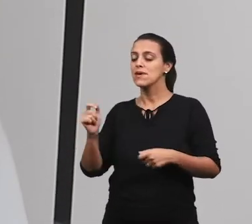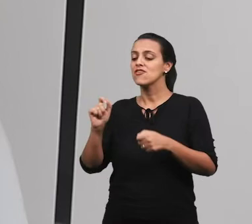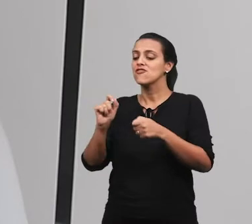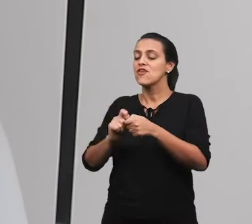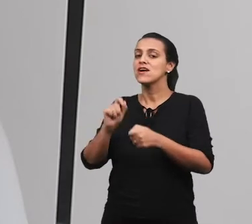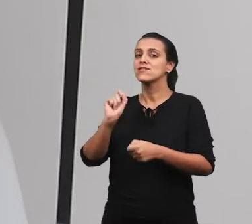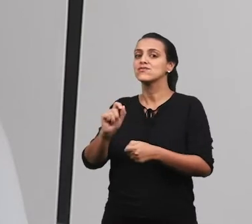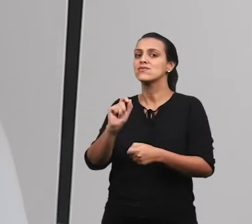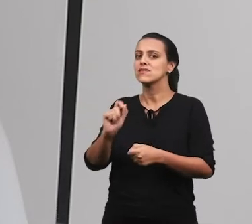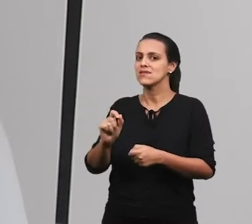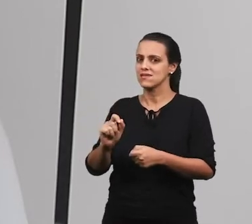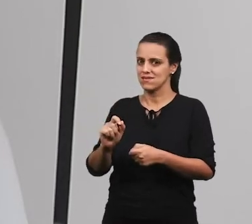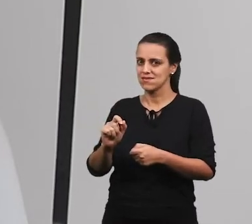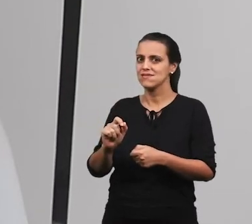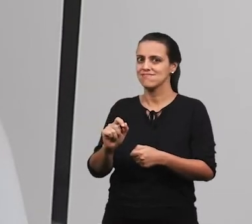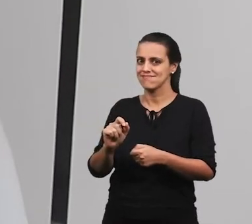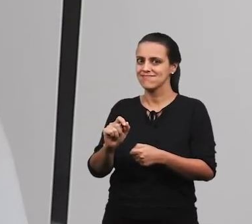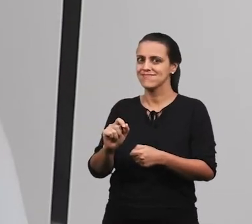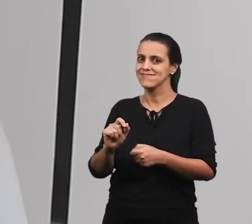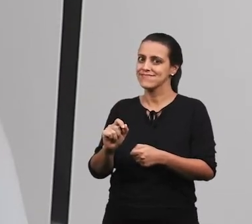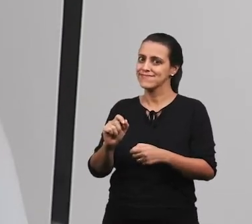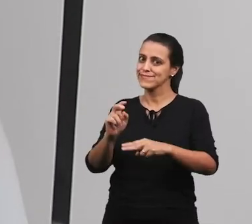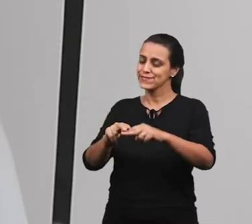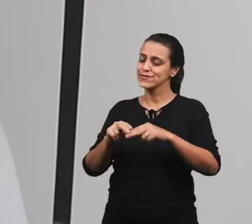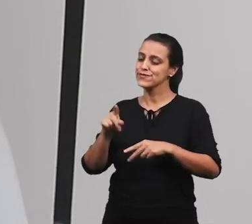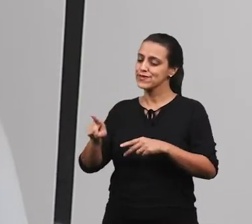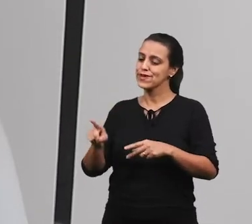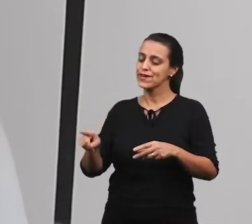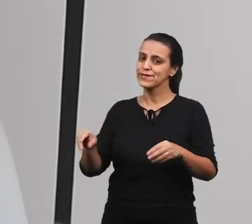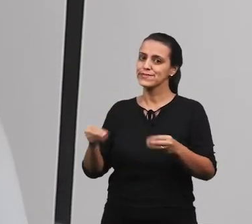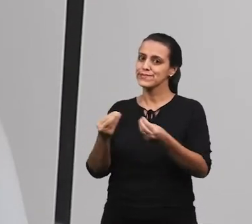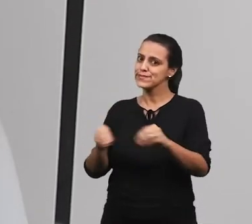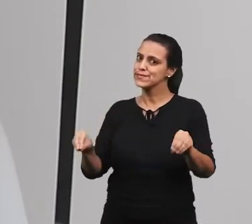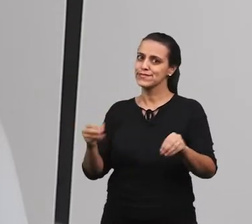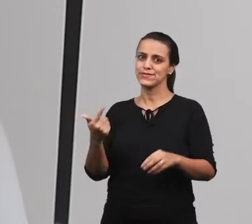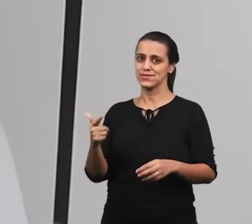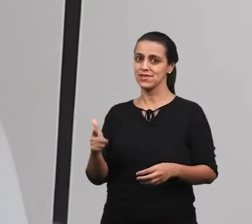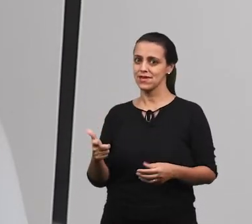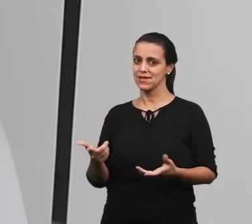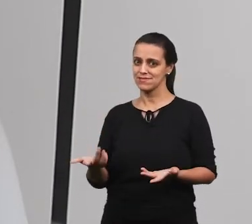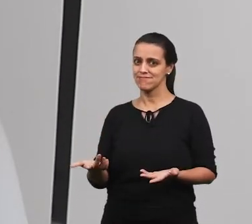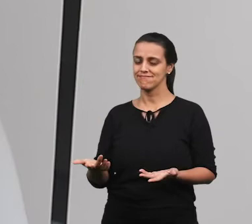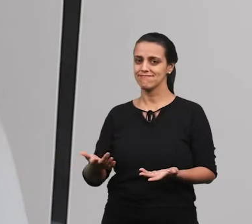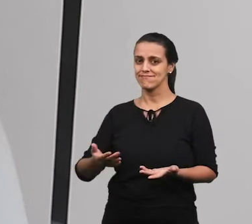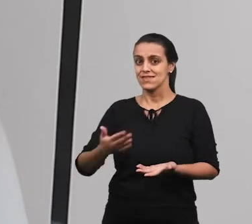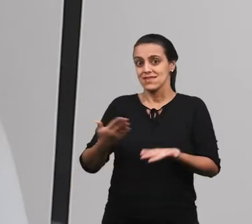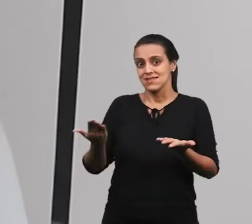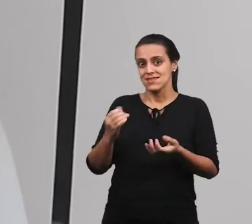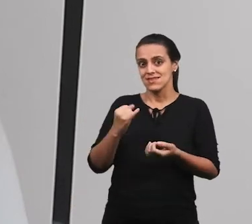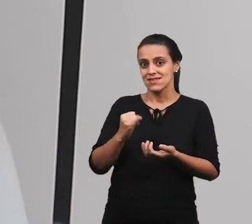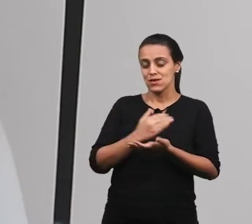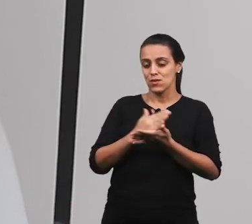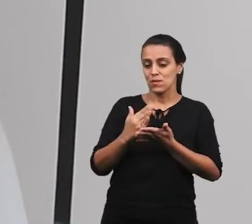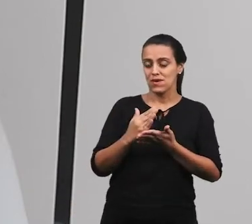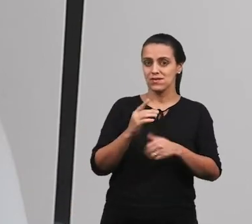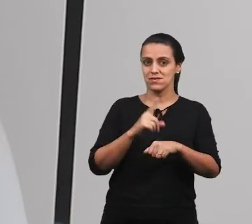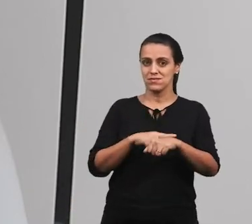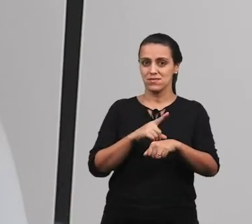ребенок должен понимать, и родители не должны нервничать и